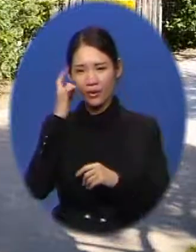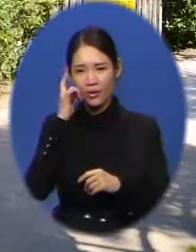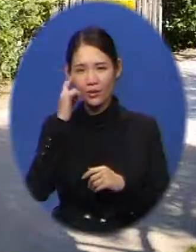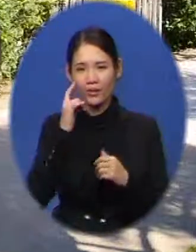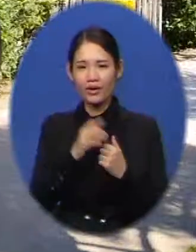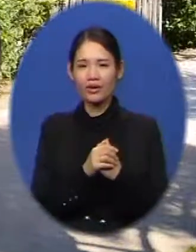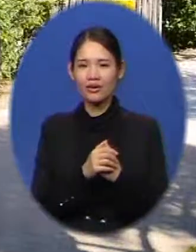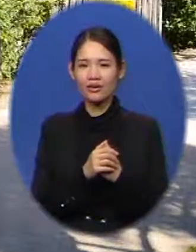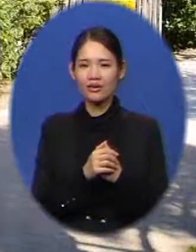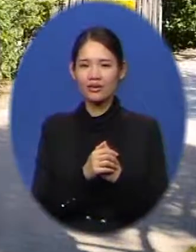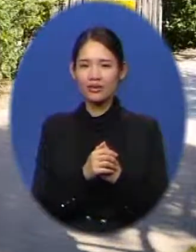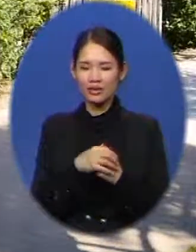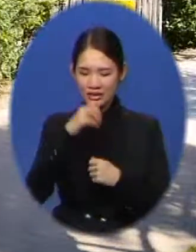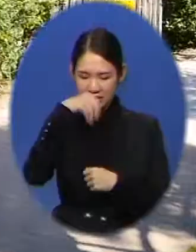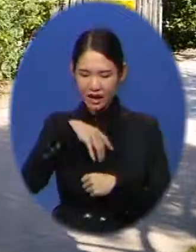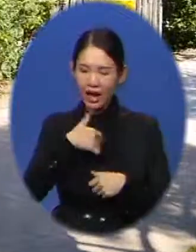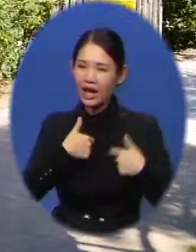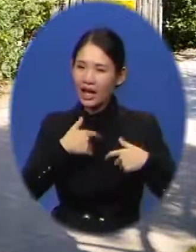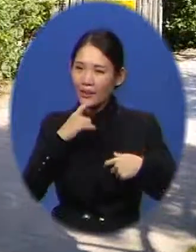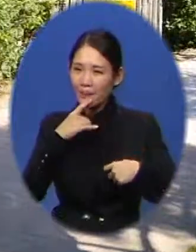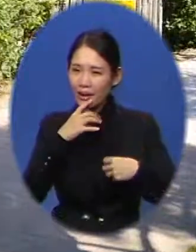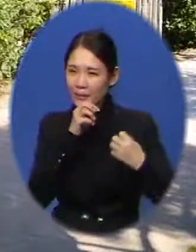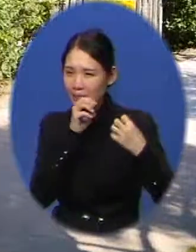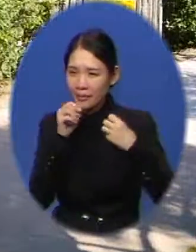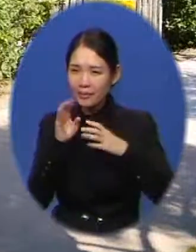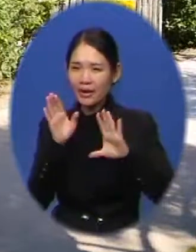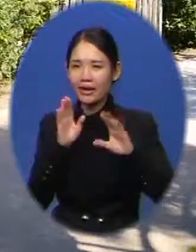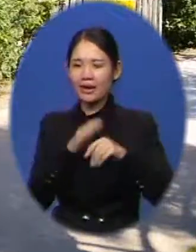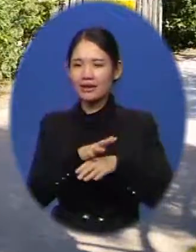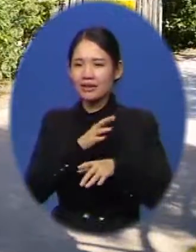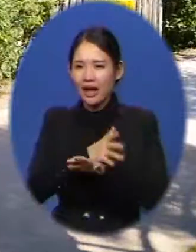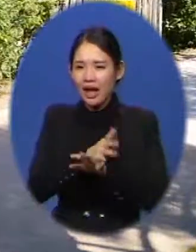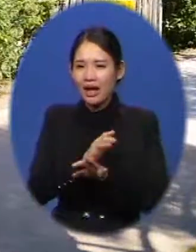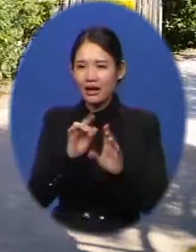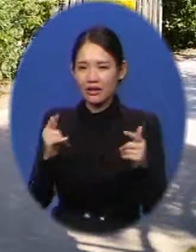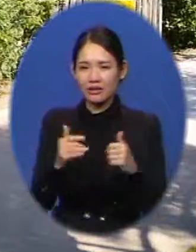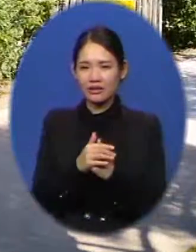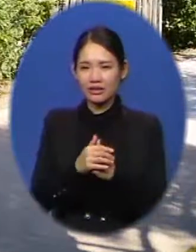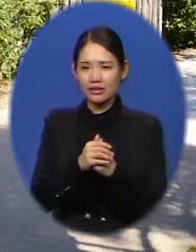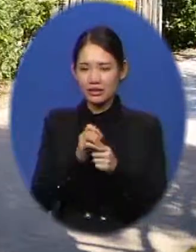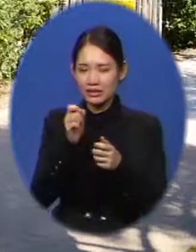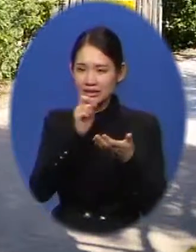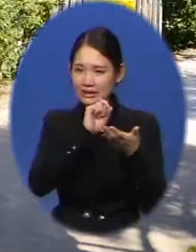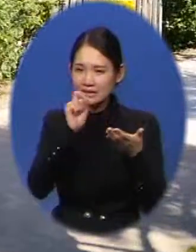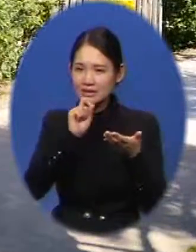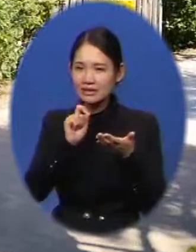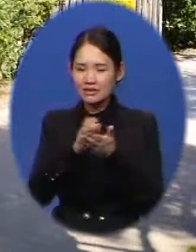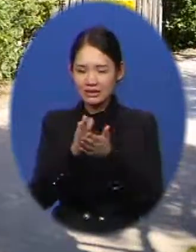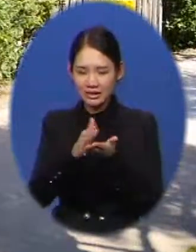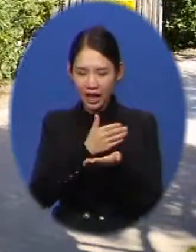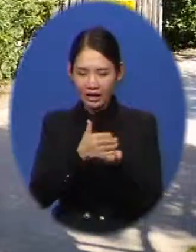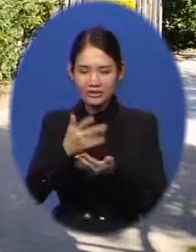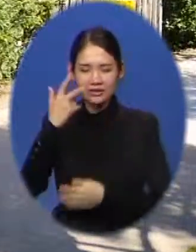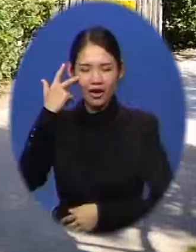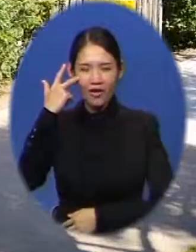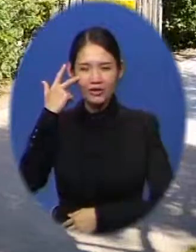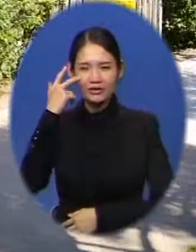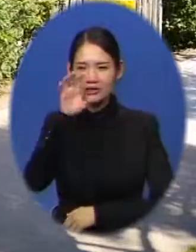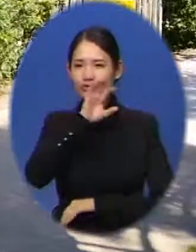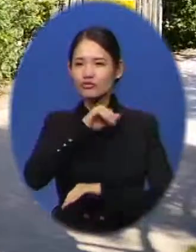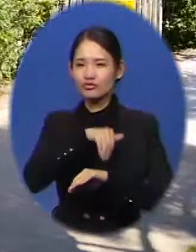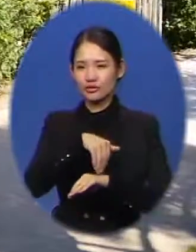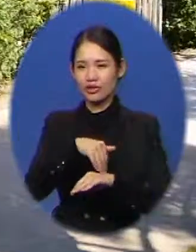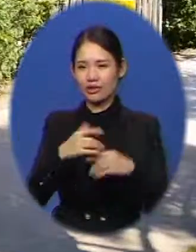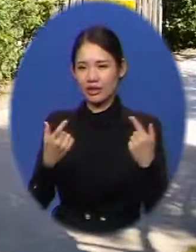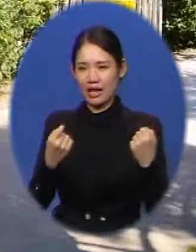유희만 위한 모임은 아니었습니다. 이런 정자에 모여서 이제 글을 나누고 시를 쓰고 정신을 이렇게 수양하는 하나의